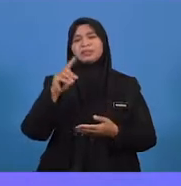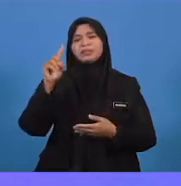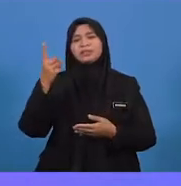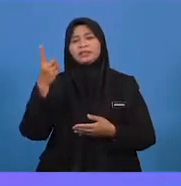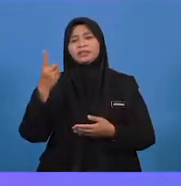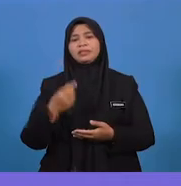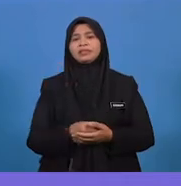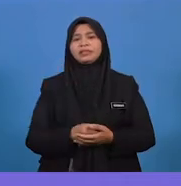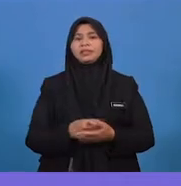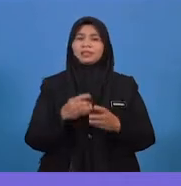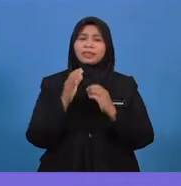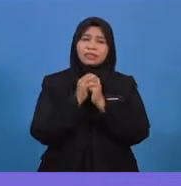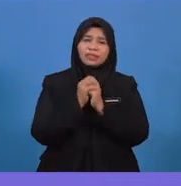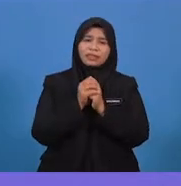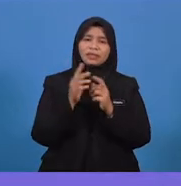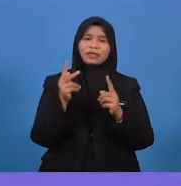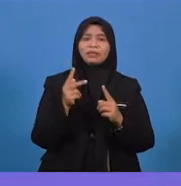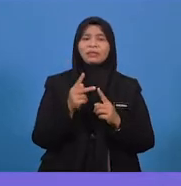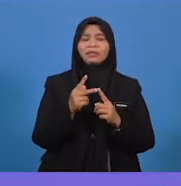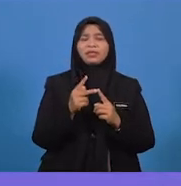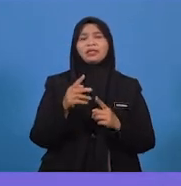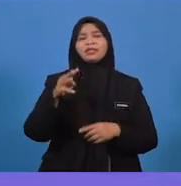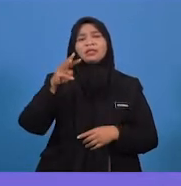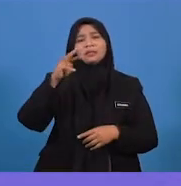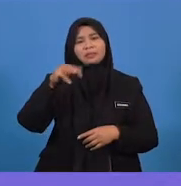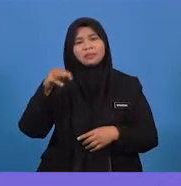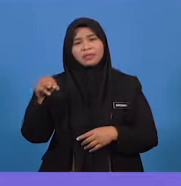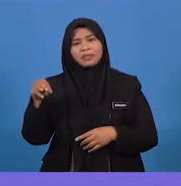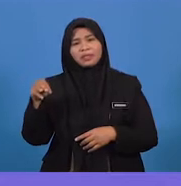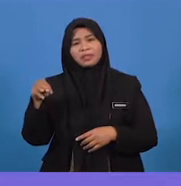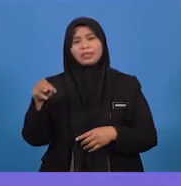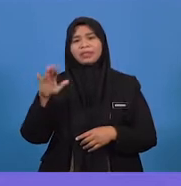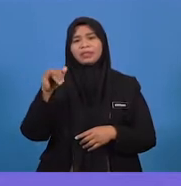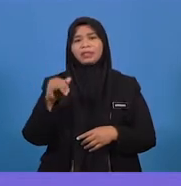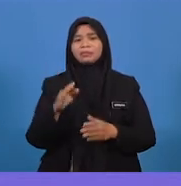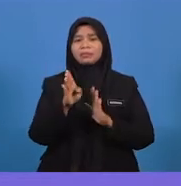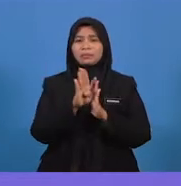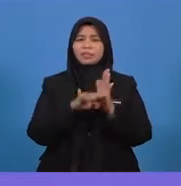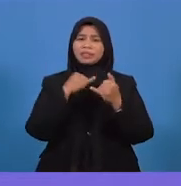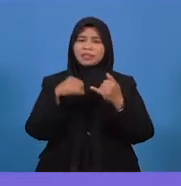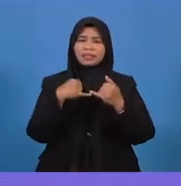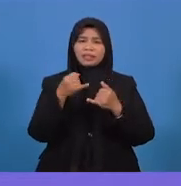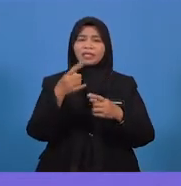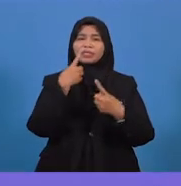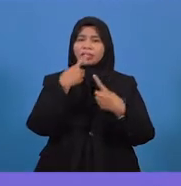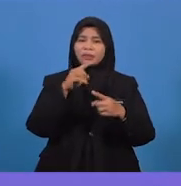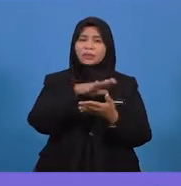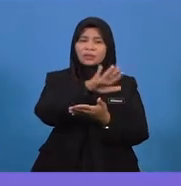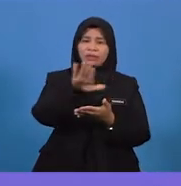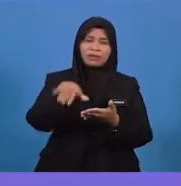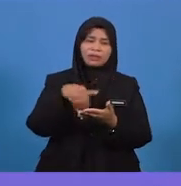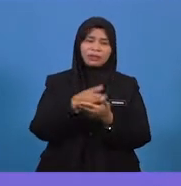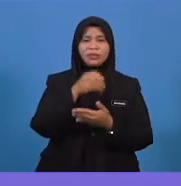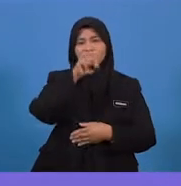sahaja. Tahniah dan syabas Ustazah ucapkan kepada murid-murid yang berjaya menjawab semua